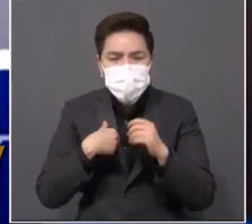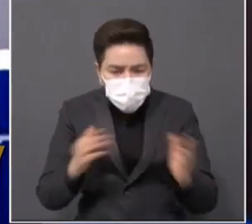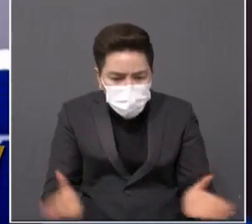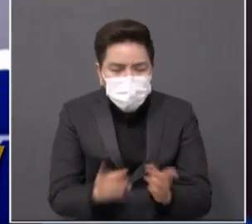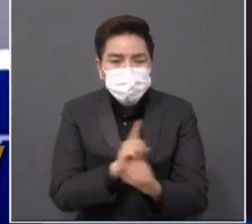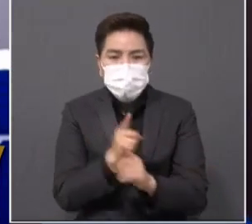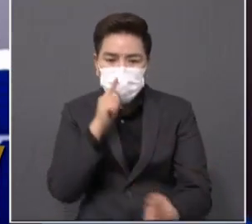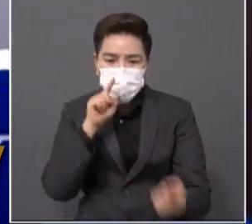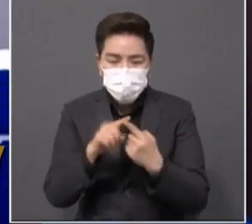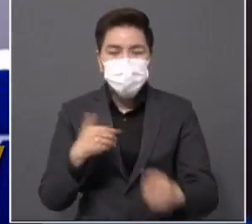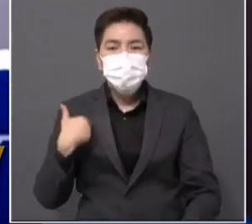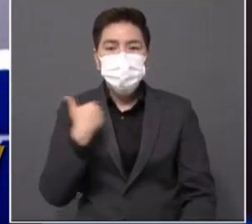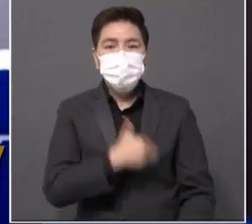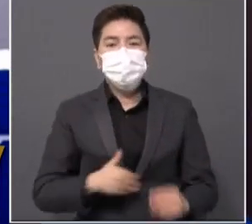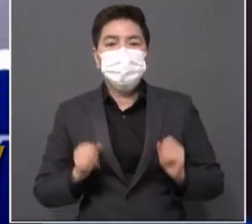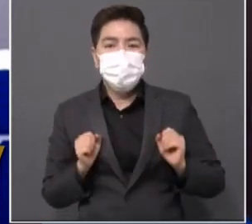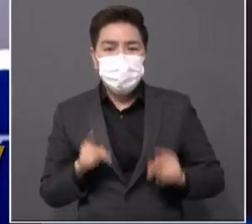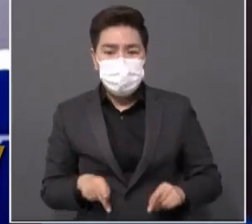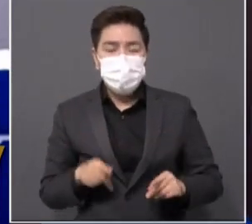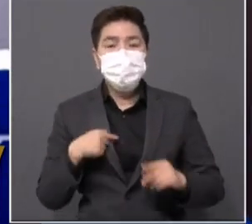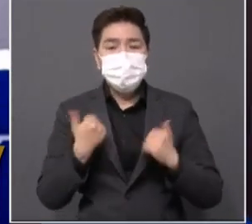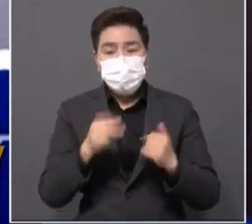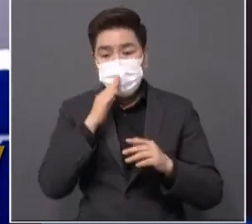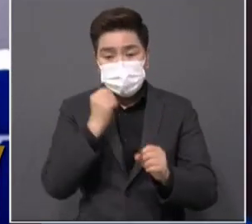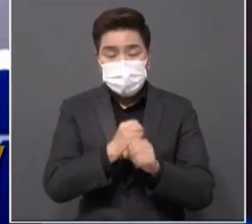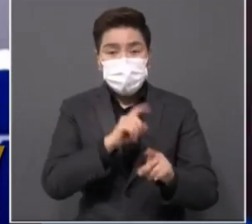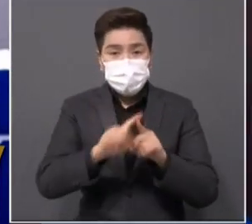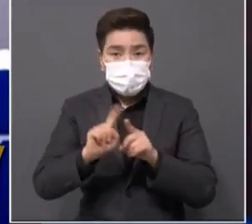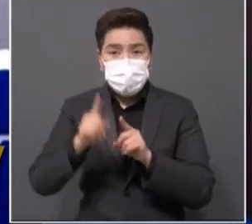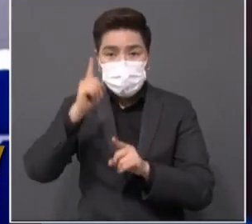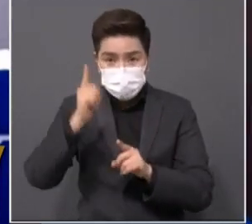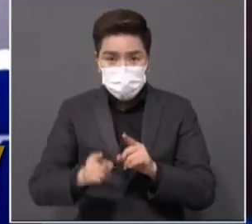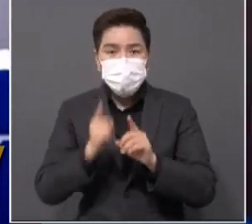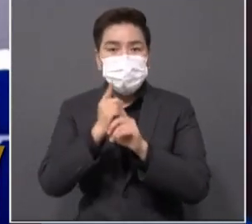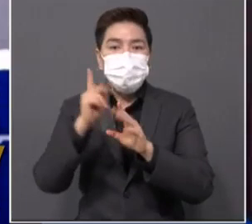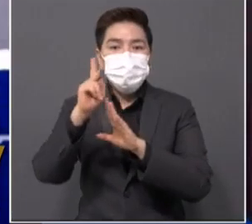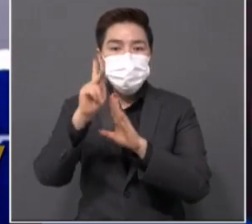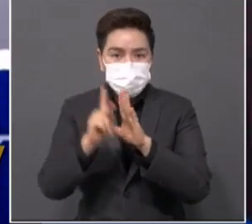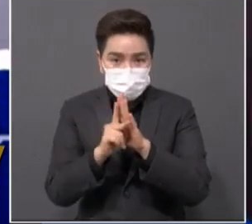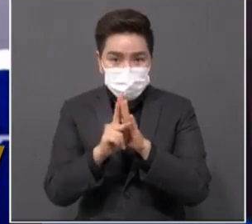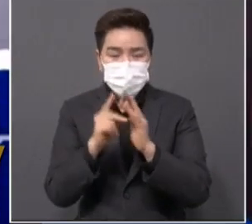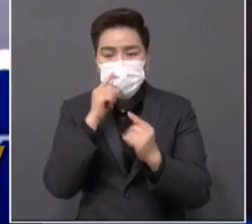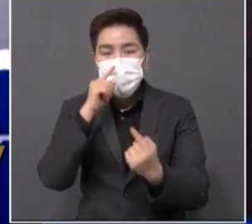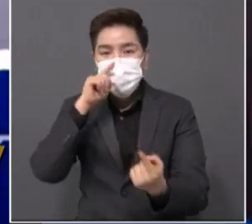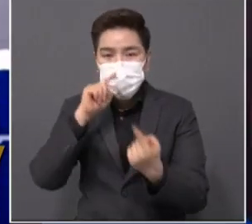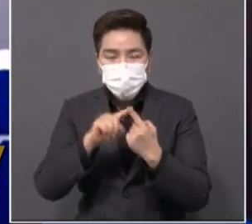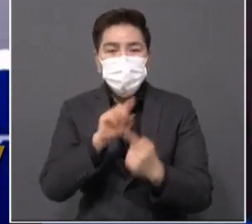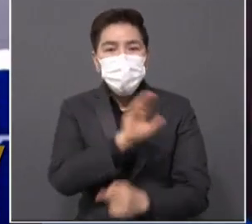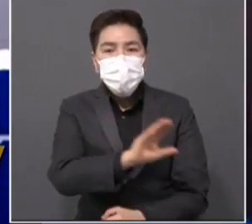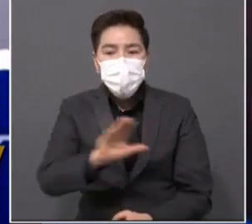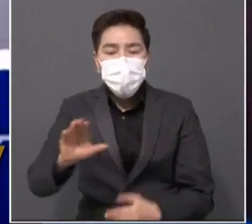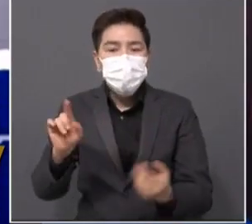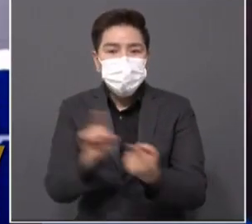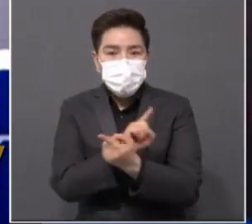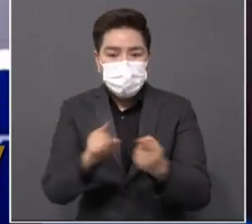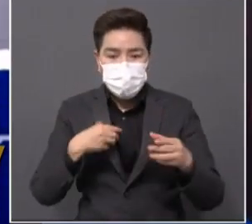เพื่ดแกสุขภาพของประชาชนและกดำเนกใดๆ ก็ตามนะครับต้องอยู่ภายใต้กรอบของกฎหมายและความเหะสมของสังคม